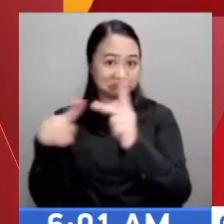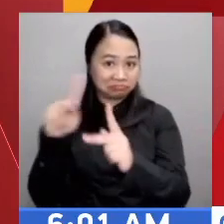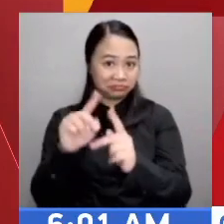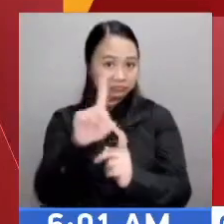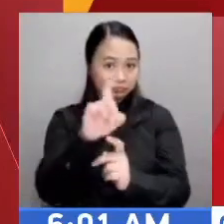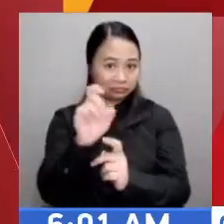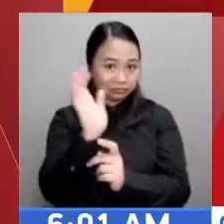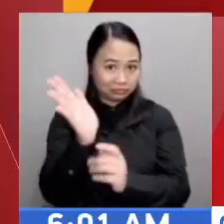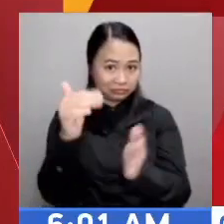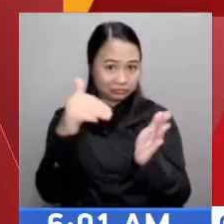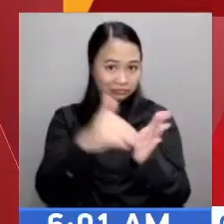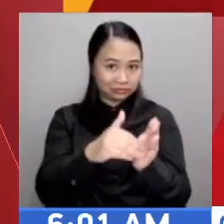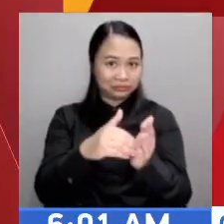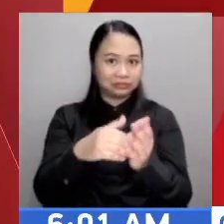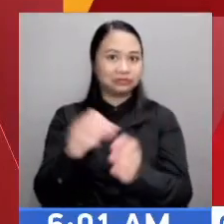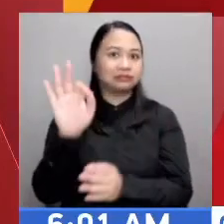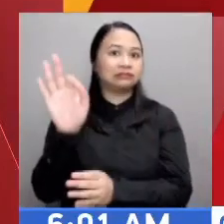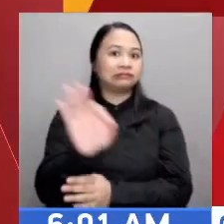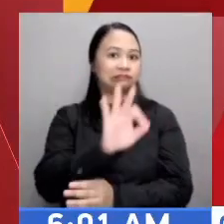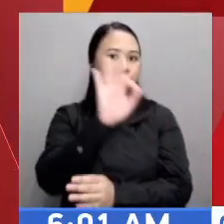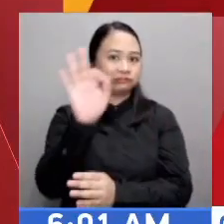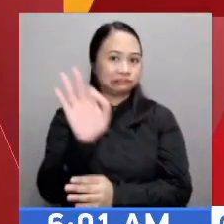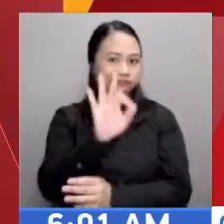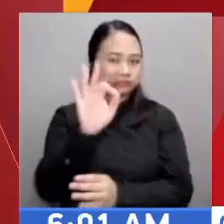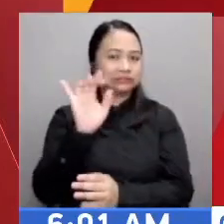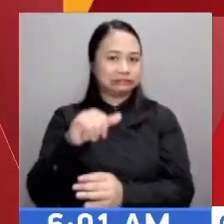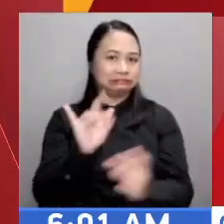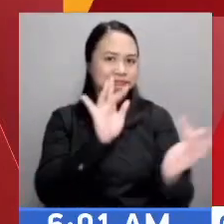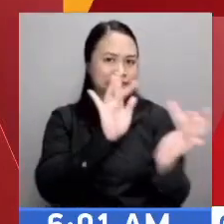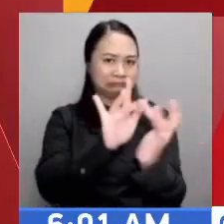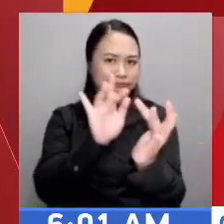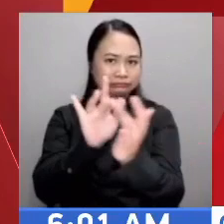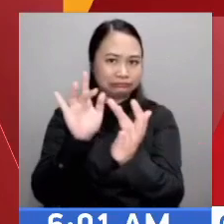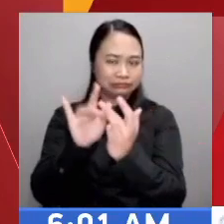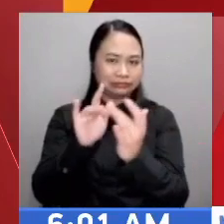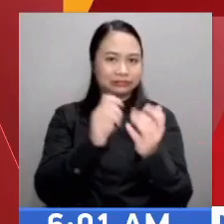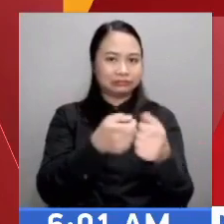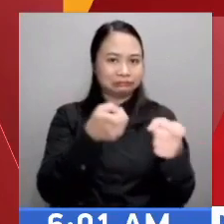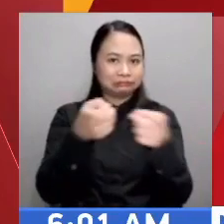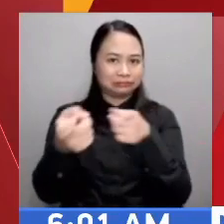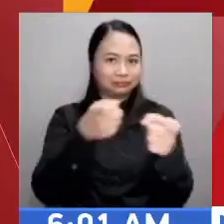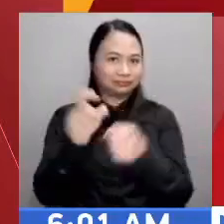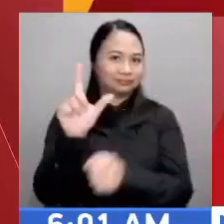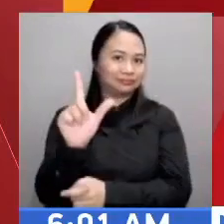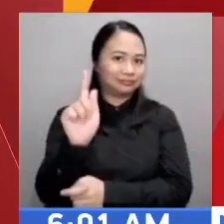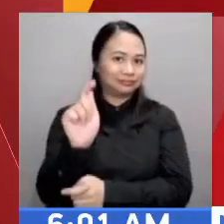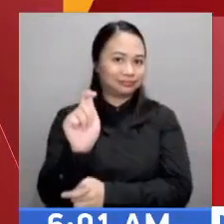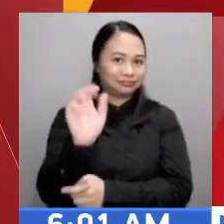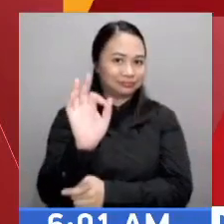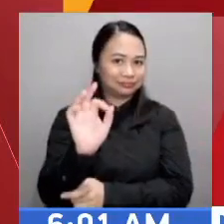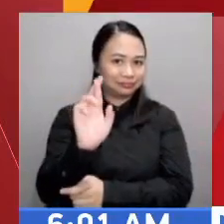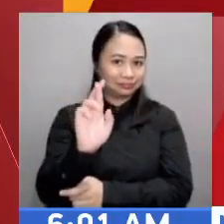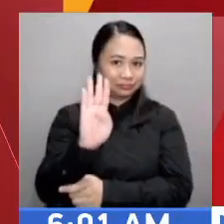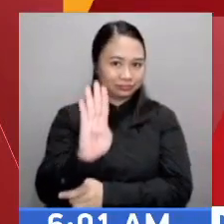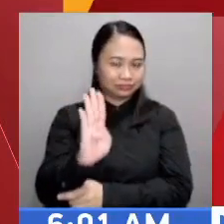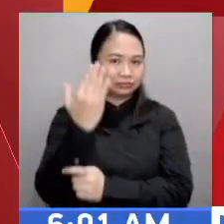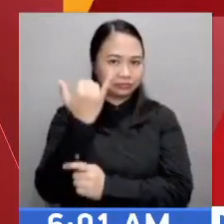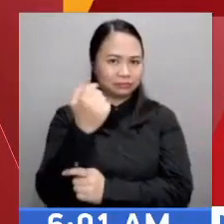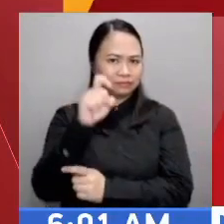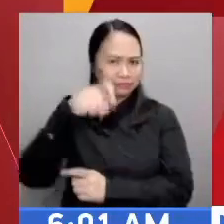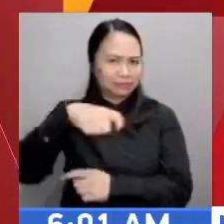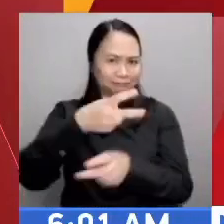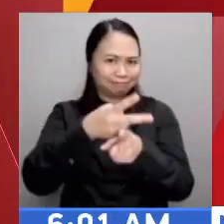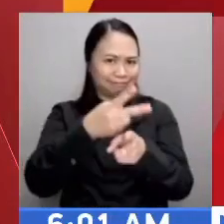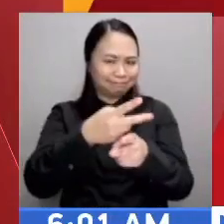ng Biyernes. Kaya naman ay ipag-ugnayan na sila sa pamunuan din ng LTFRB para masigurong ligtas at sapat ang mga bus